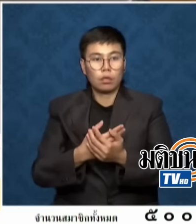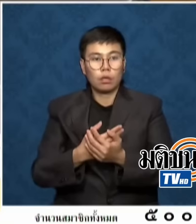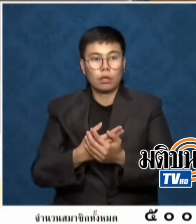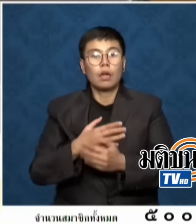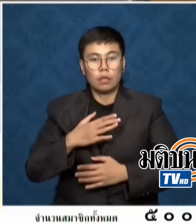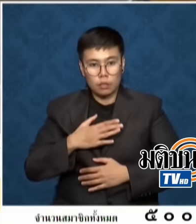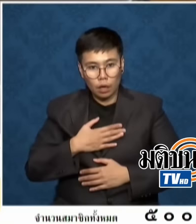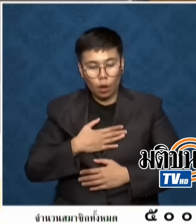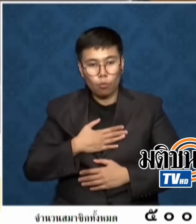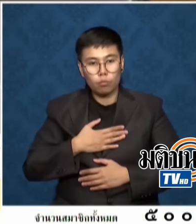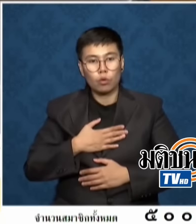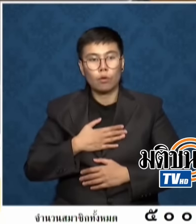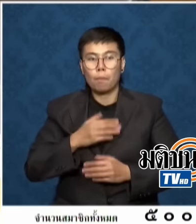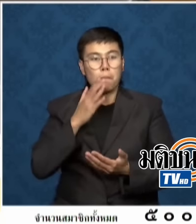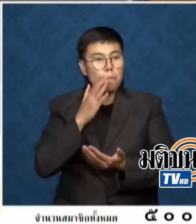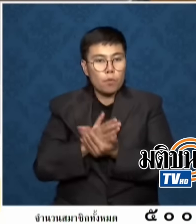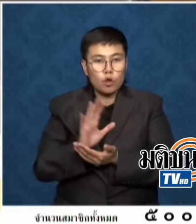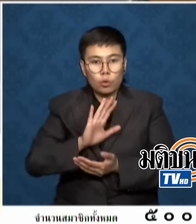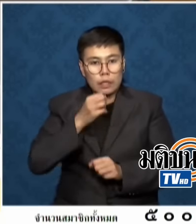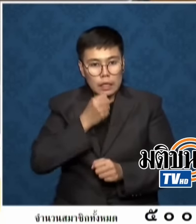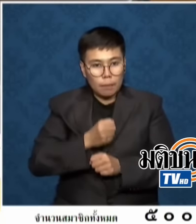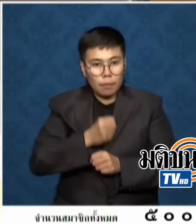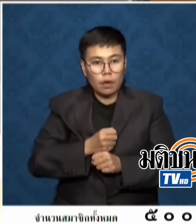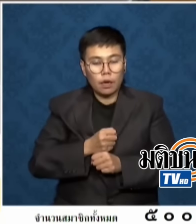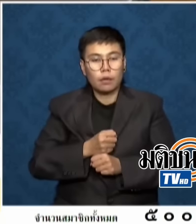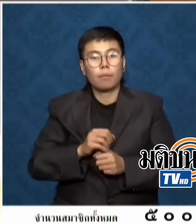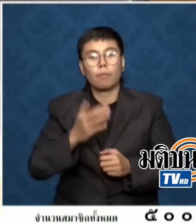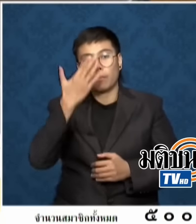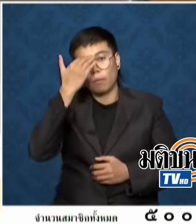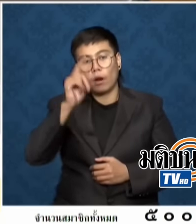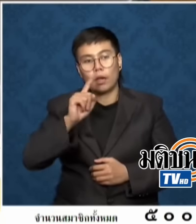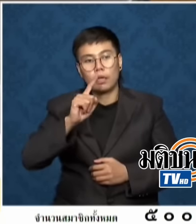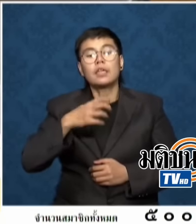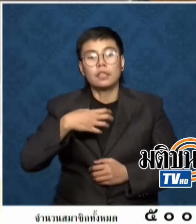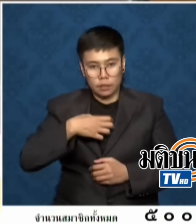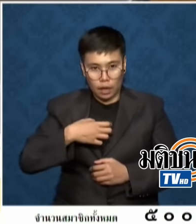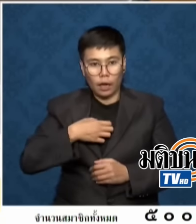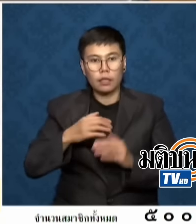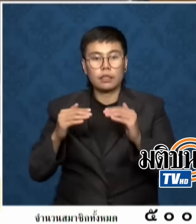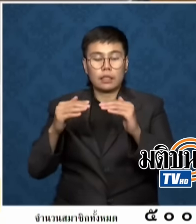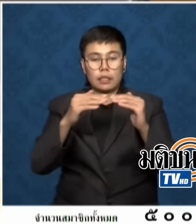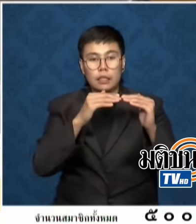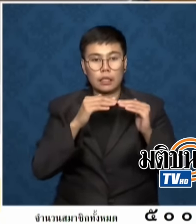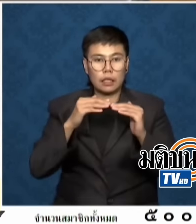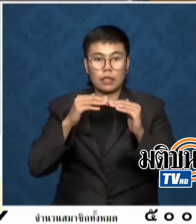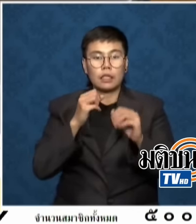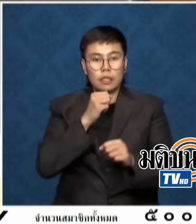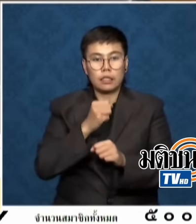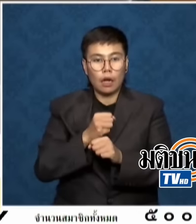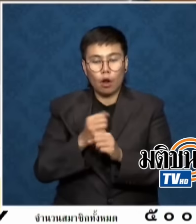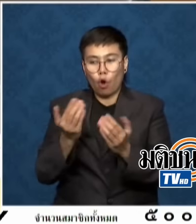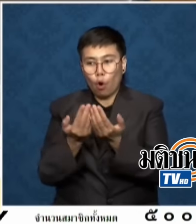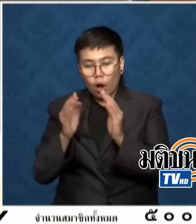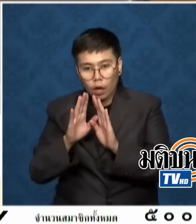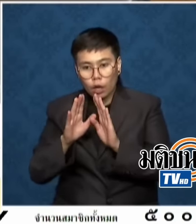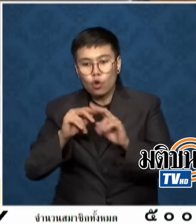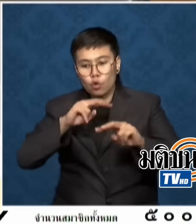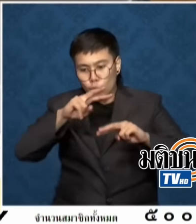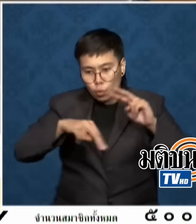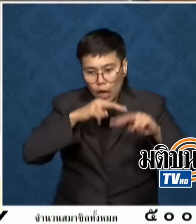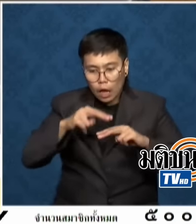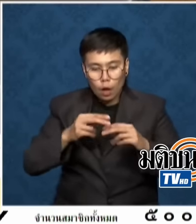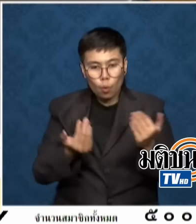ดต่อสู้เพื่อจะได้มาซึ่งสิทธิของการจัดตั้งครอบครัวและการเป็นบุพการีรวมถึ